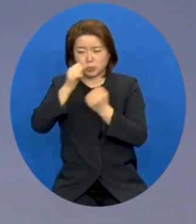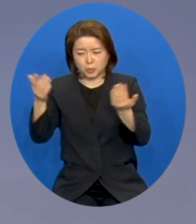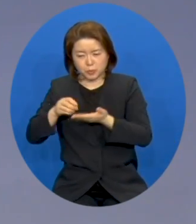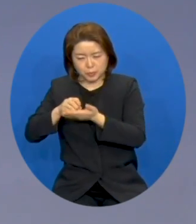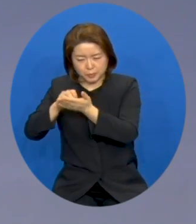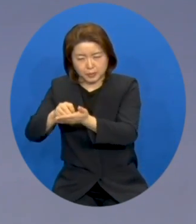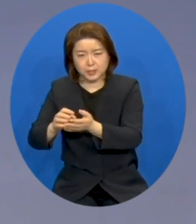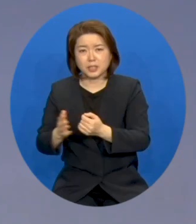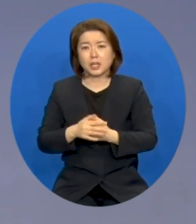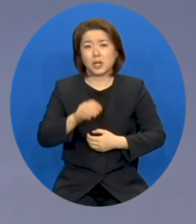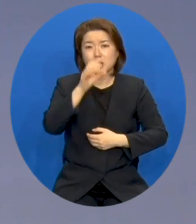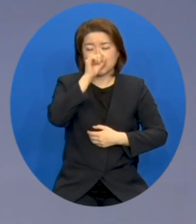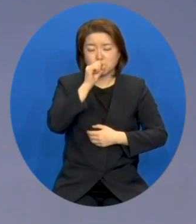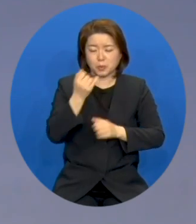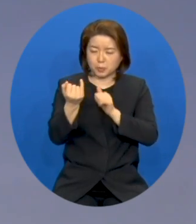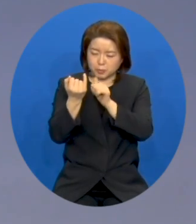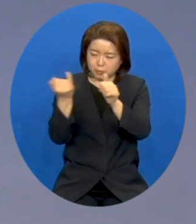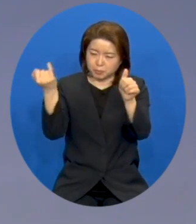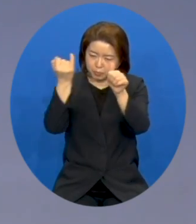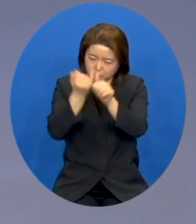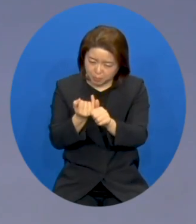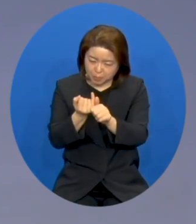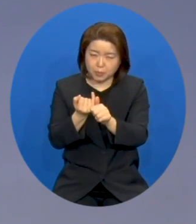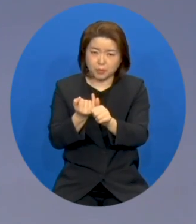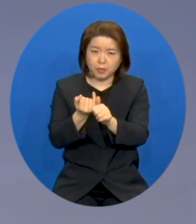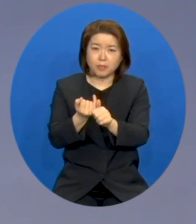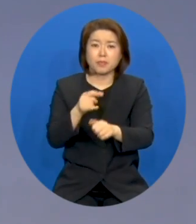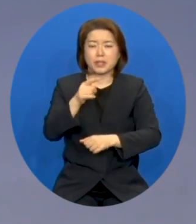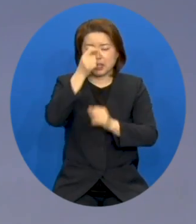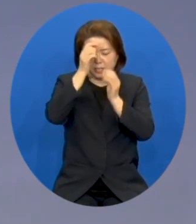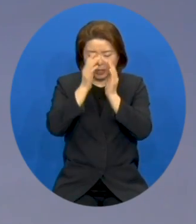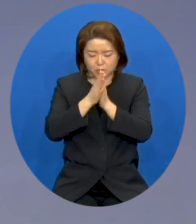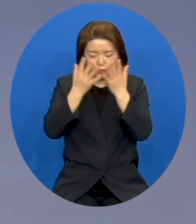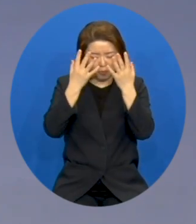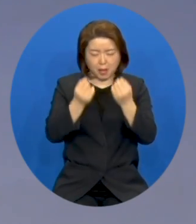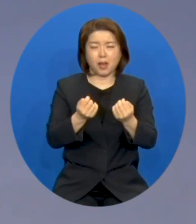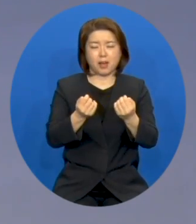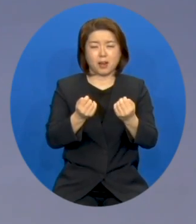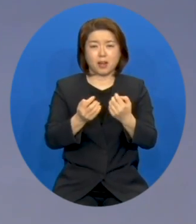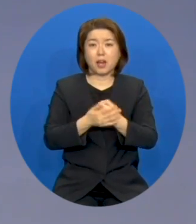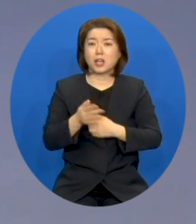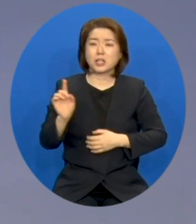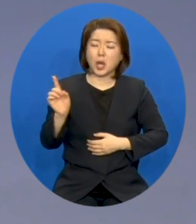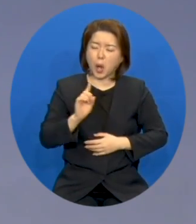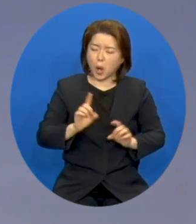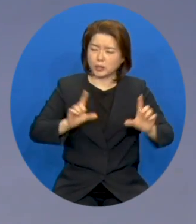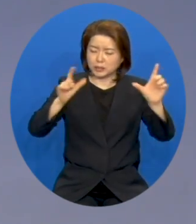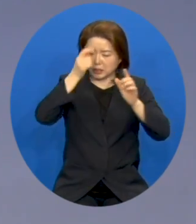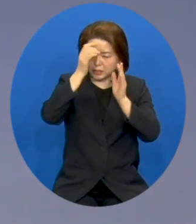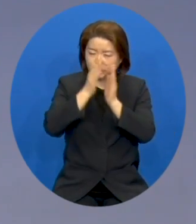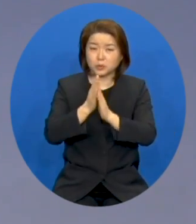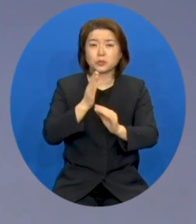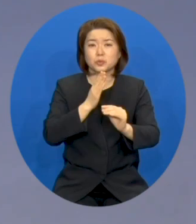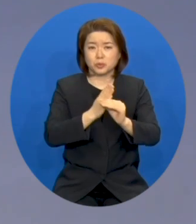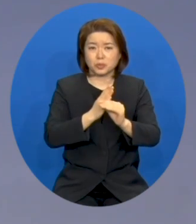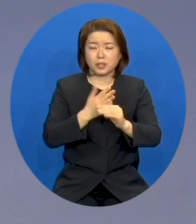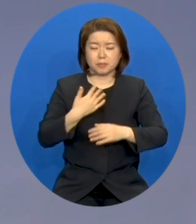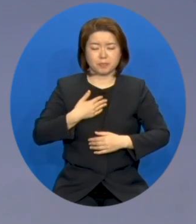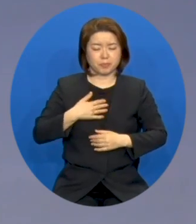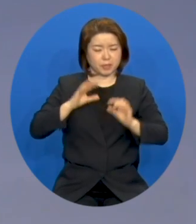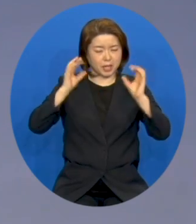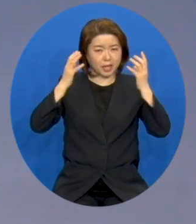가도록, 좋은 배우자 만나 결혼하도록 기도하셨어요. 근데 어느 날 기도하다가 우리